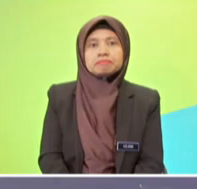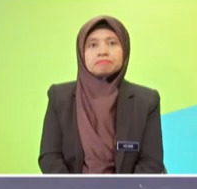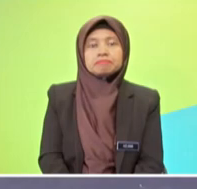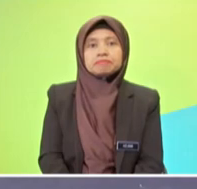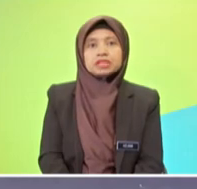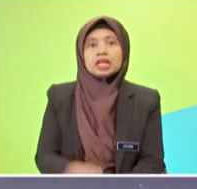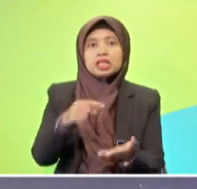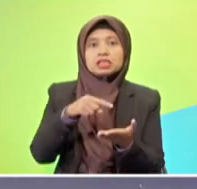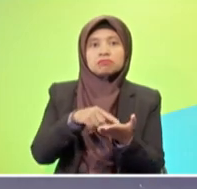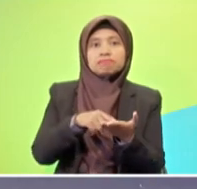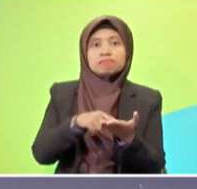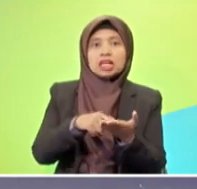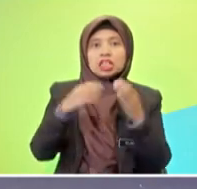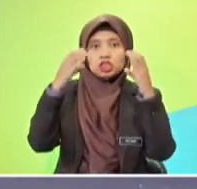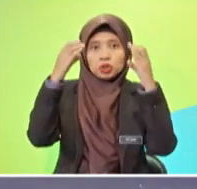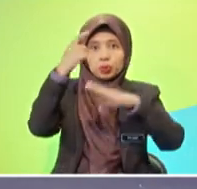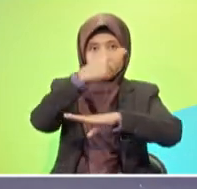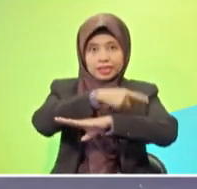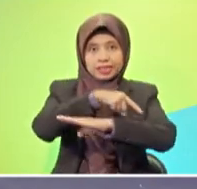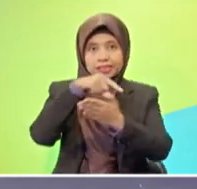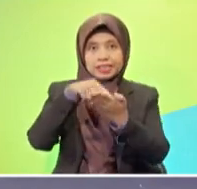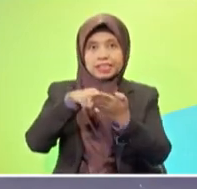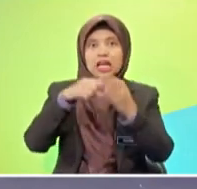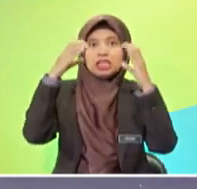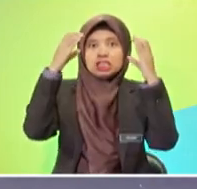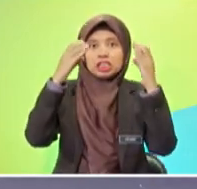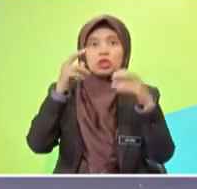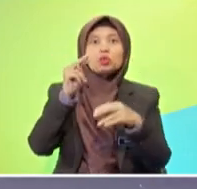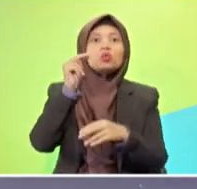inilah Dia gerangan guru iklan katakan tadi yaitu